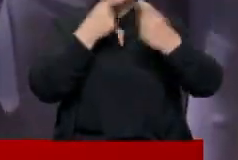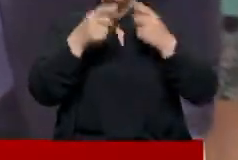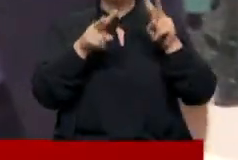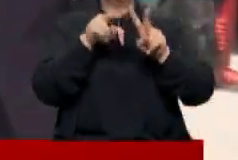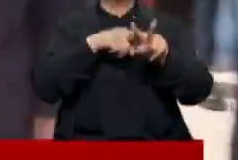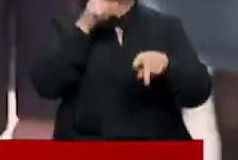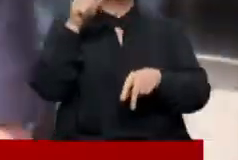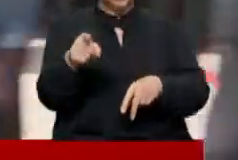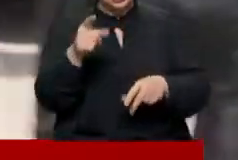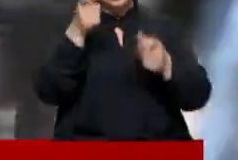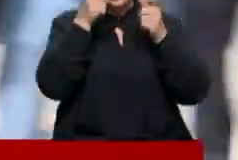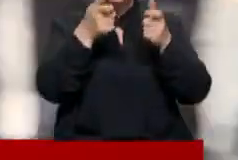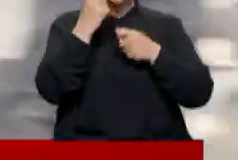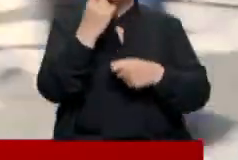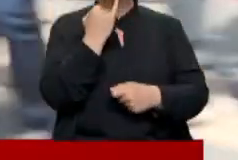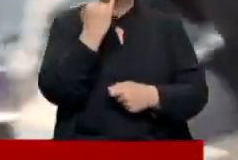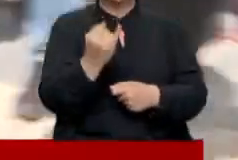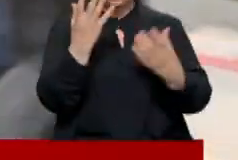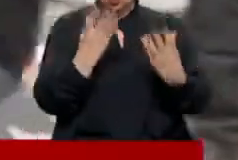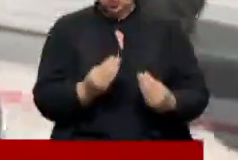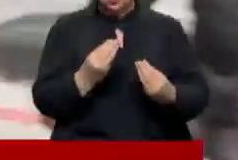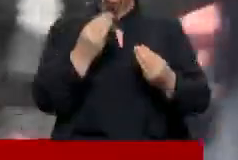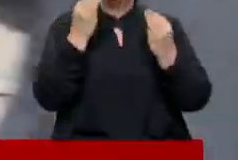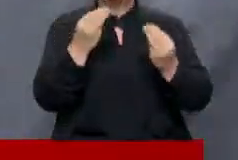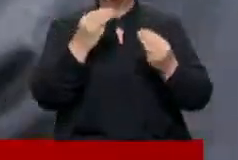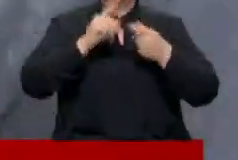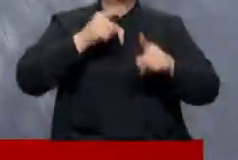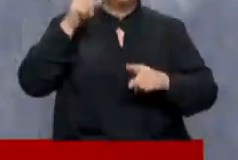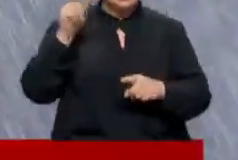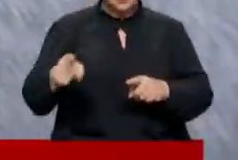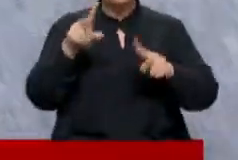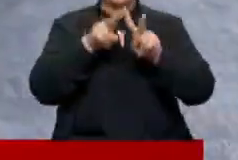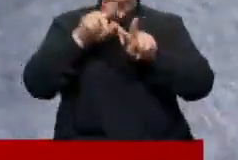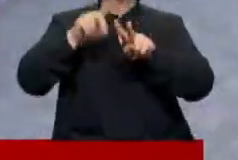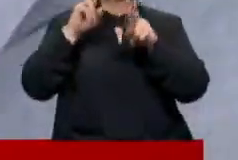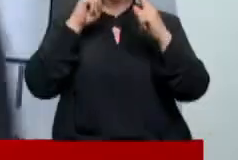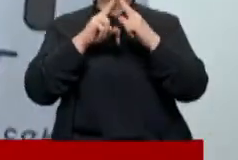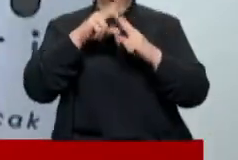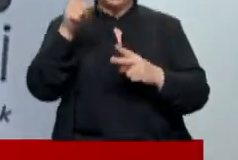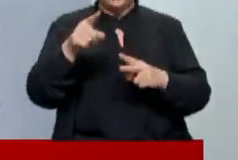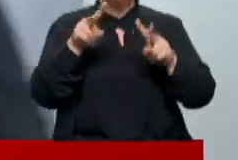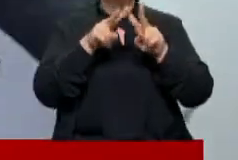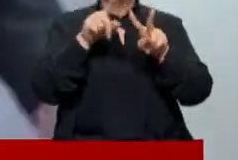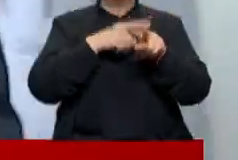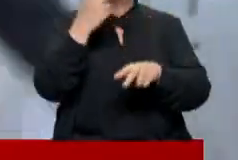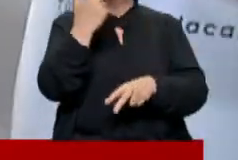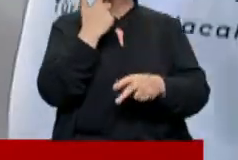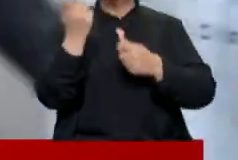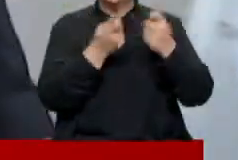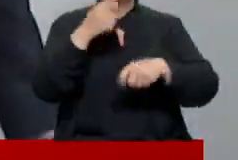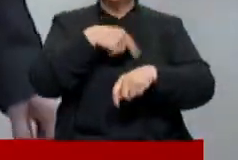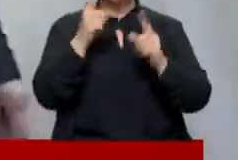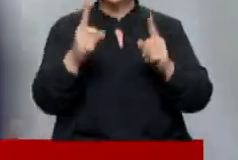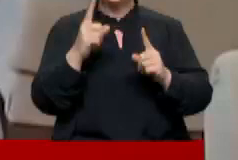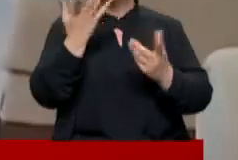Mansur Yavaş da dikkat çeken bir ziyaret gerçekleştiriyor. İyi Parti lideri Meral Akşener'le görüşecek. Mansur Yavaş 3 yıllık görev